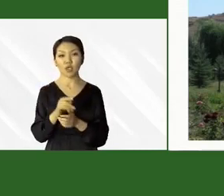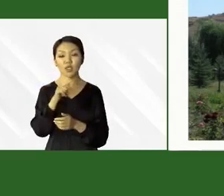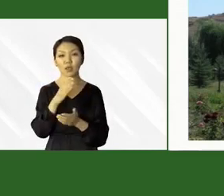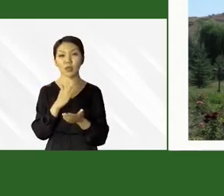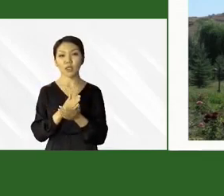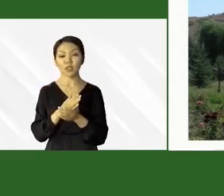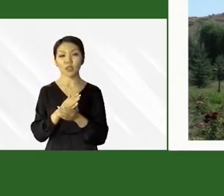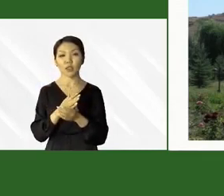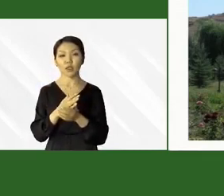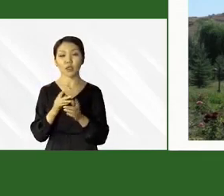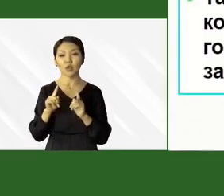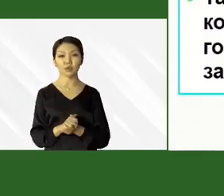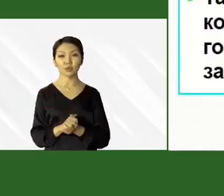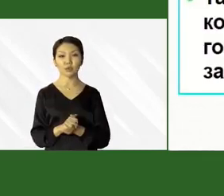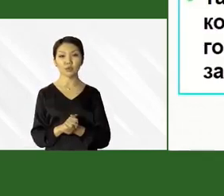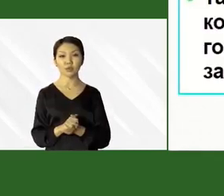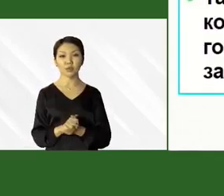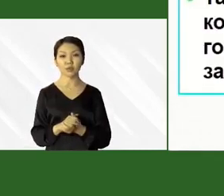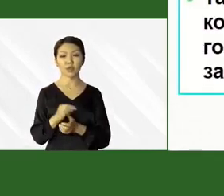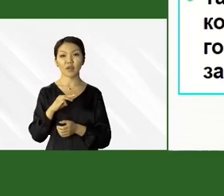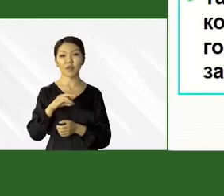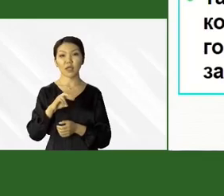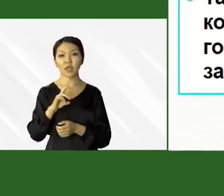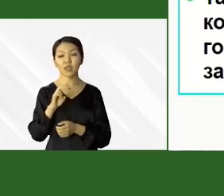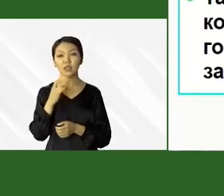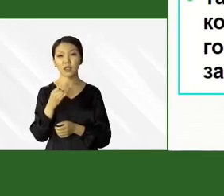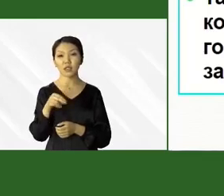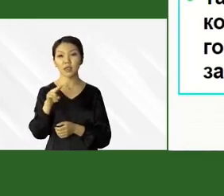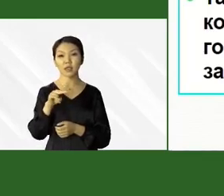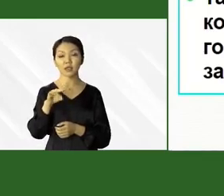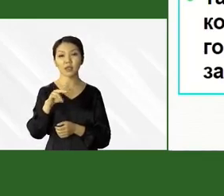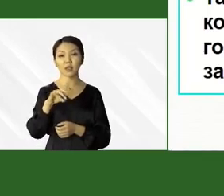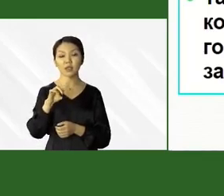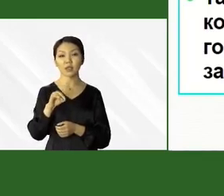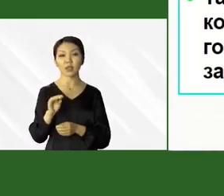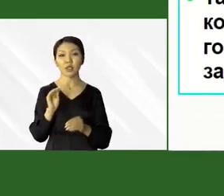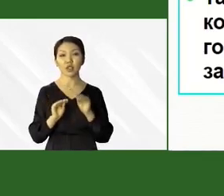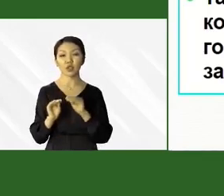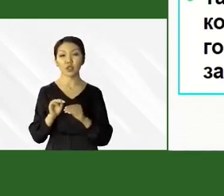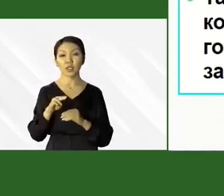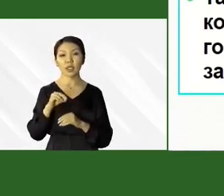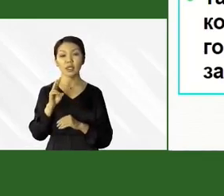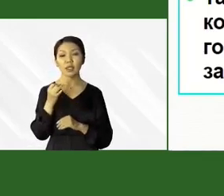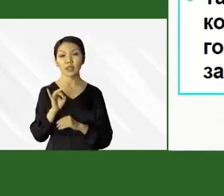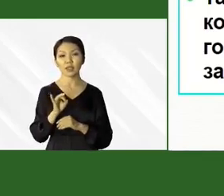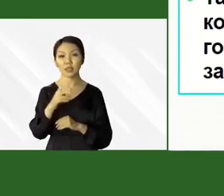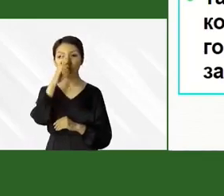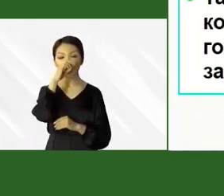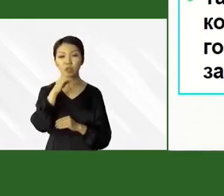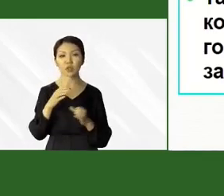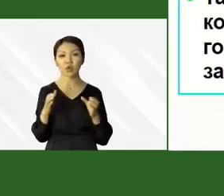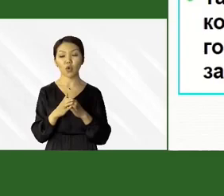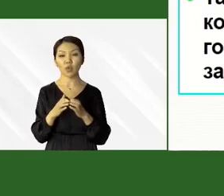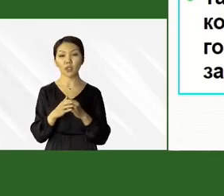виды животных и птиц. В Таласской долине создан Таласский комплексный государственный заказник.